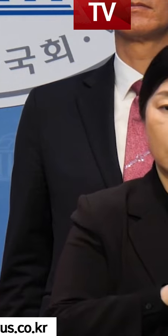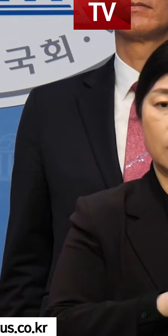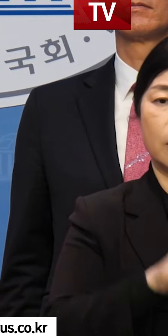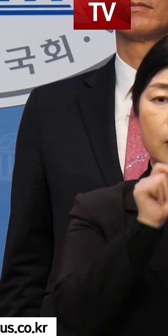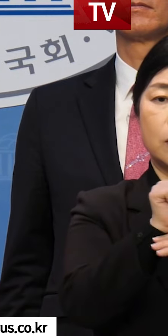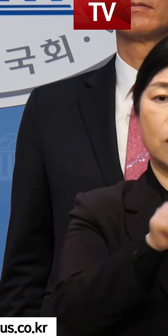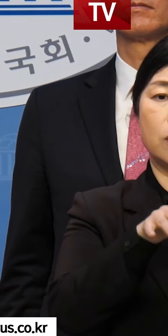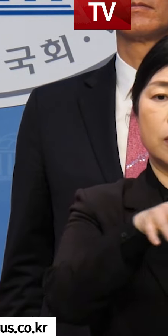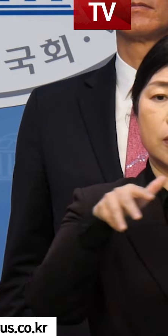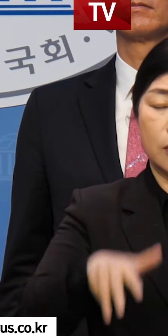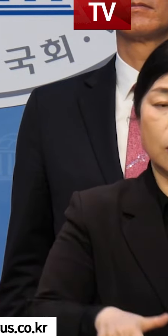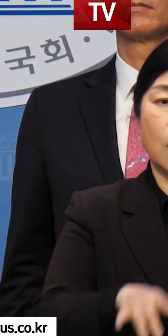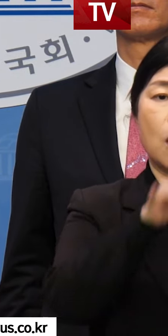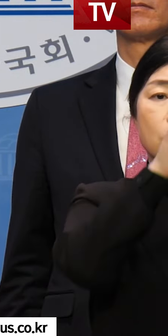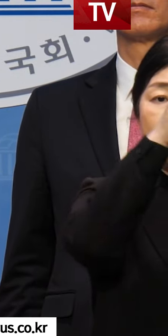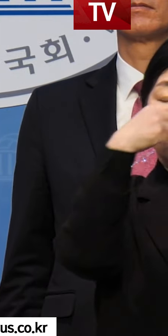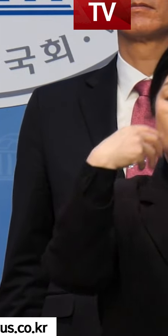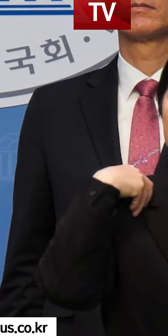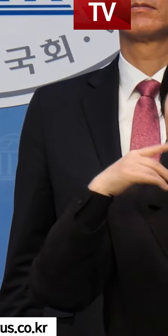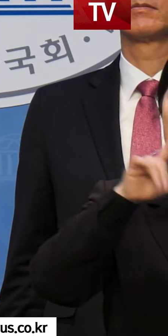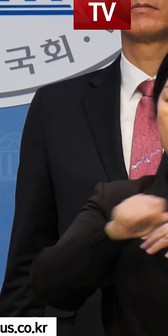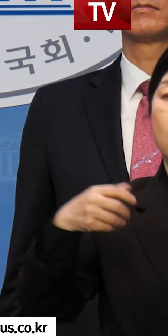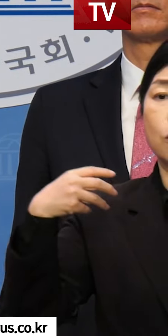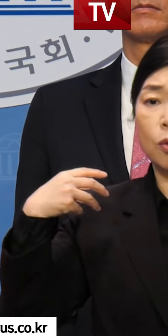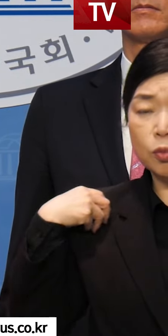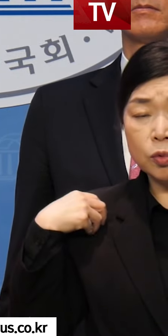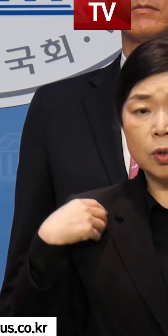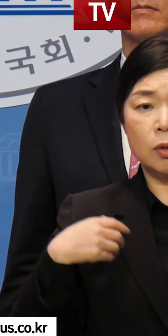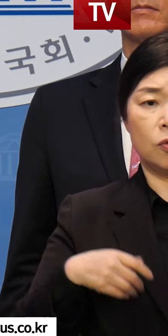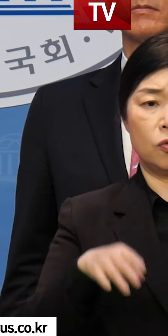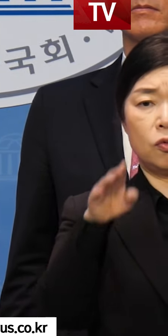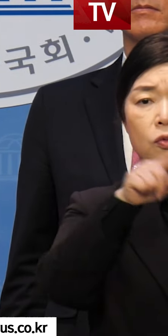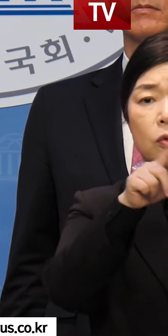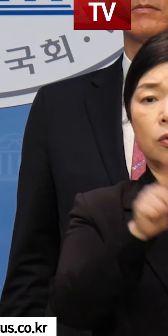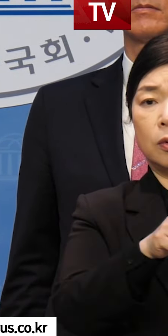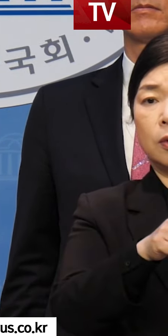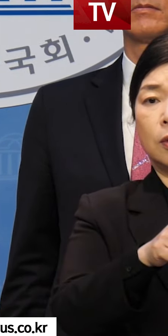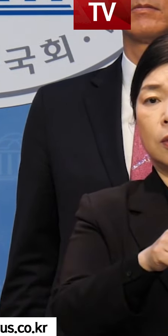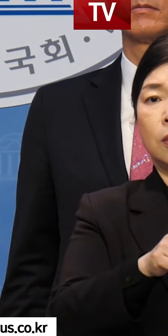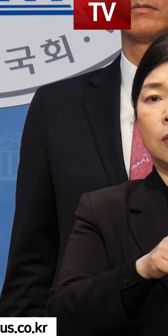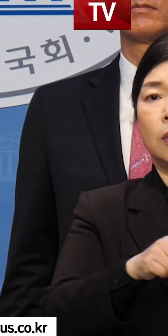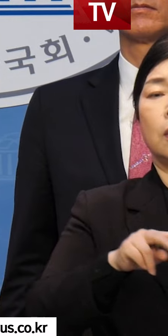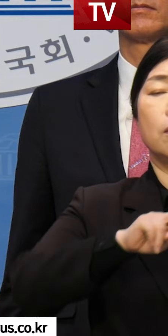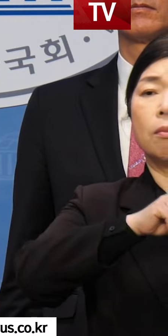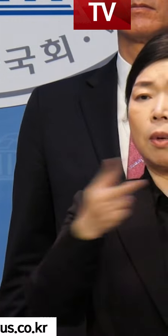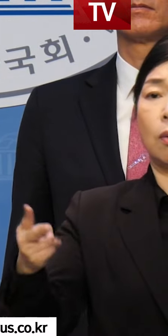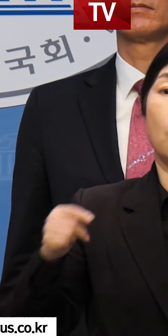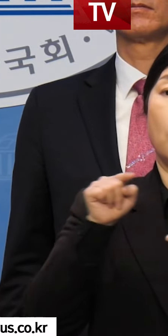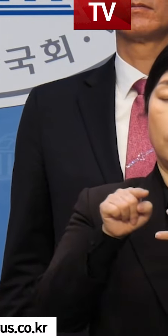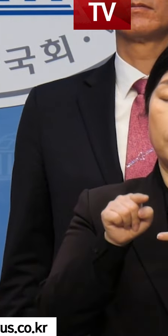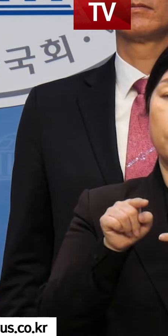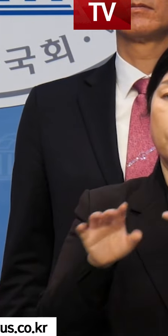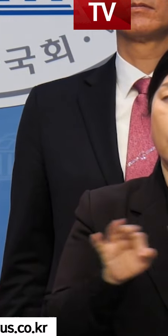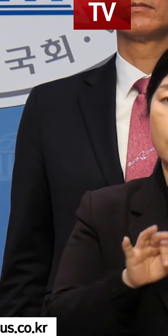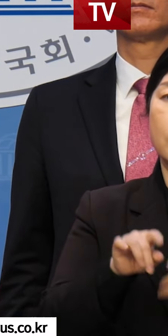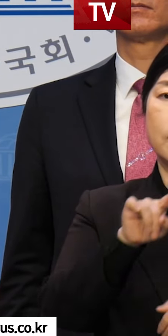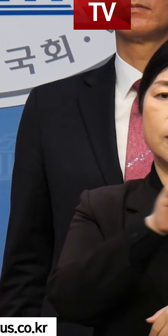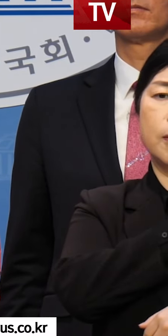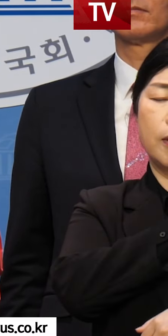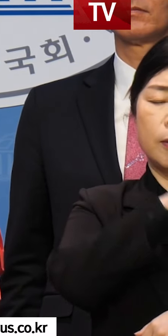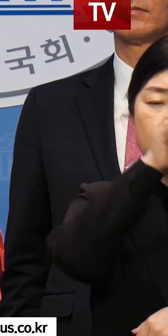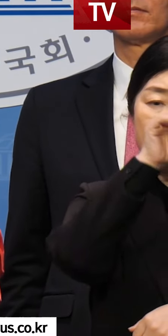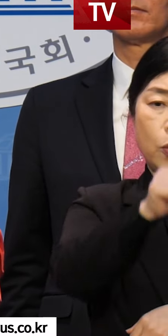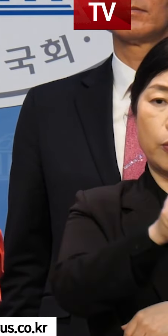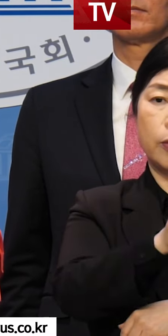행정체제를 중앙정부와 지방정부 2단계의 행정체제로 바꾸는 것이 가장